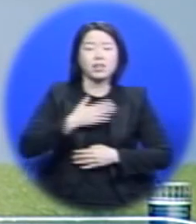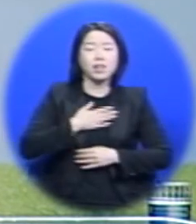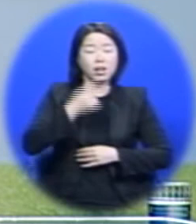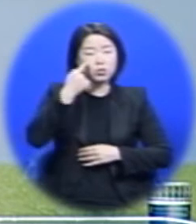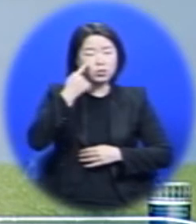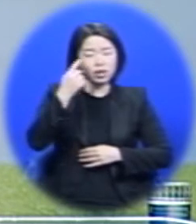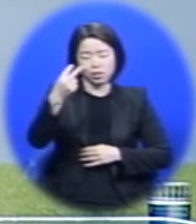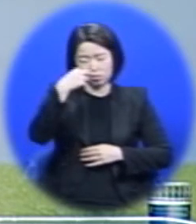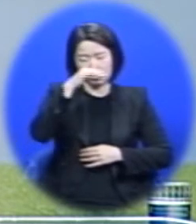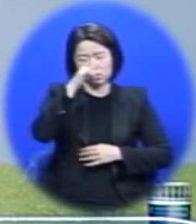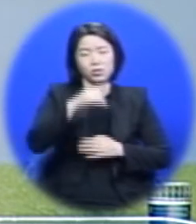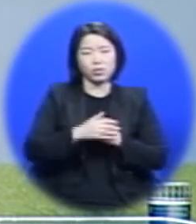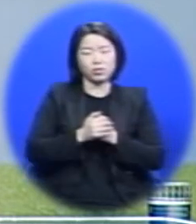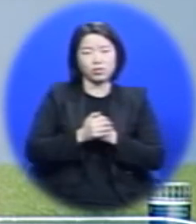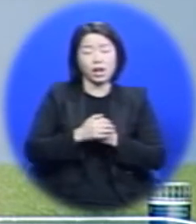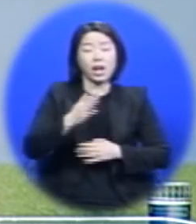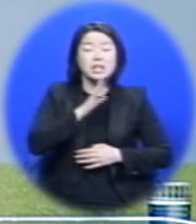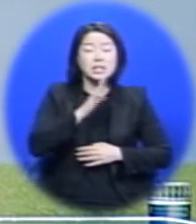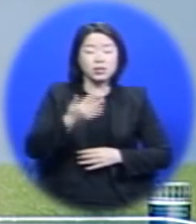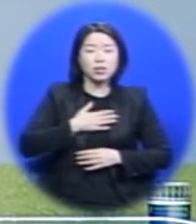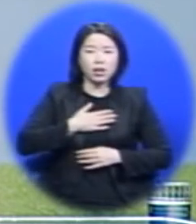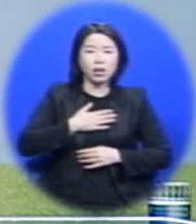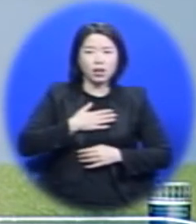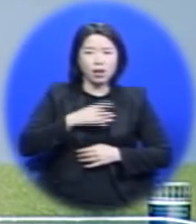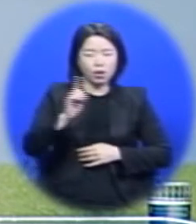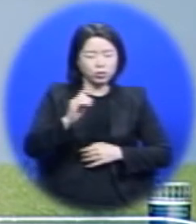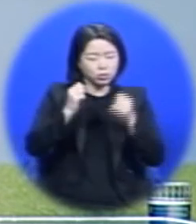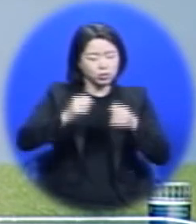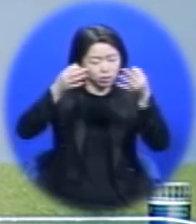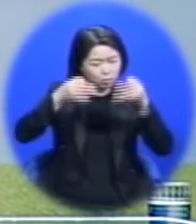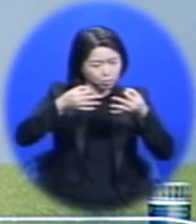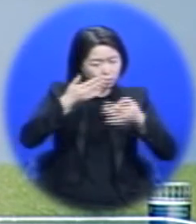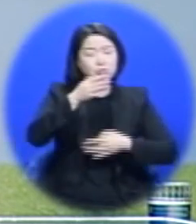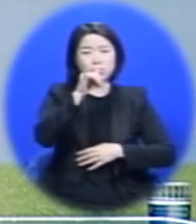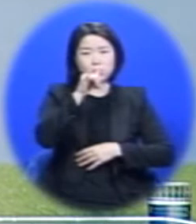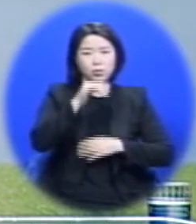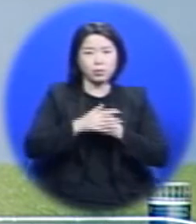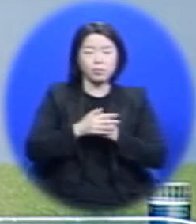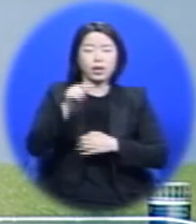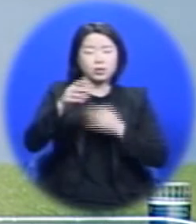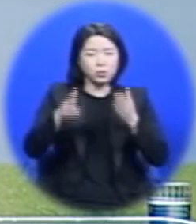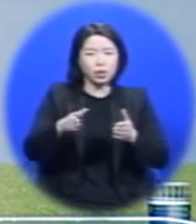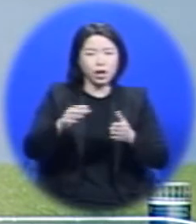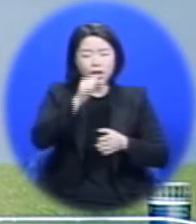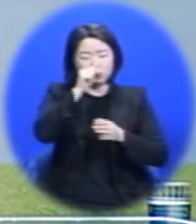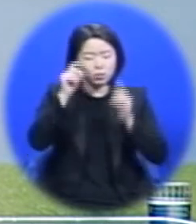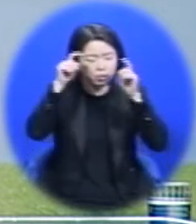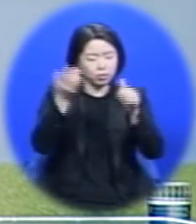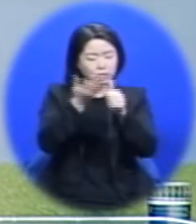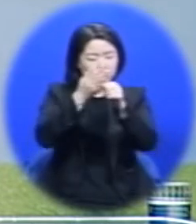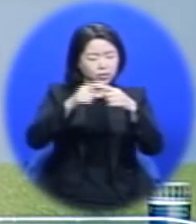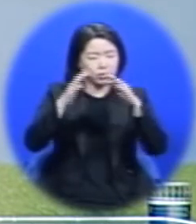눈에 들어오는 거예요. 실제로 내가 어떤 존재인가를 비로소 알겠는 거예요. 내가 그동안에 선한 목적의 담임 목사고